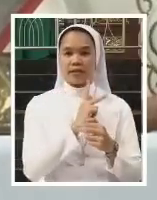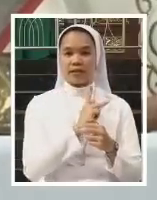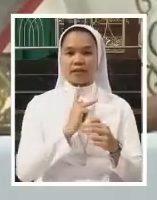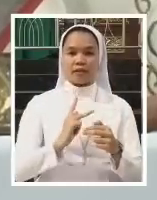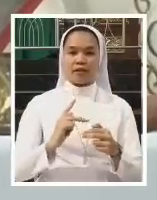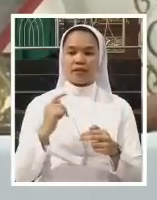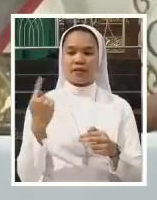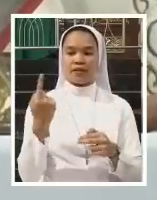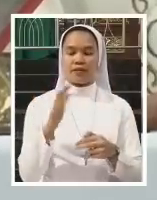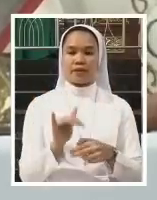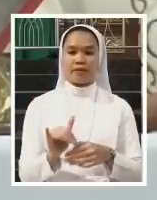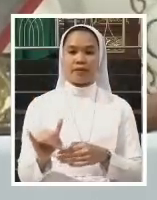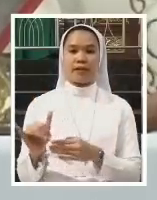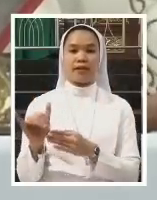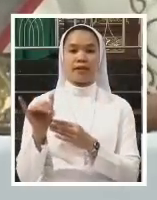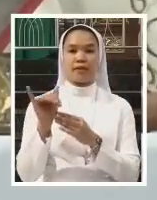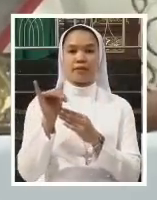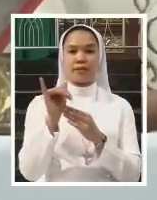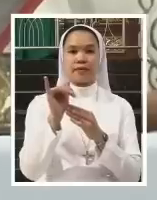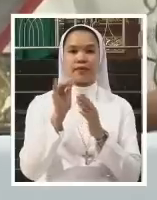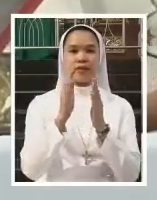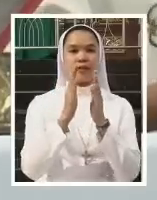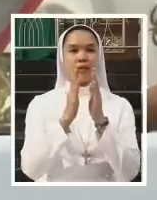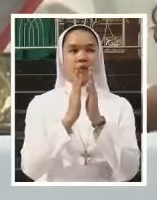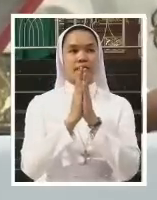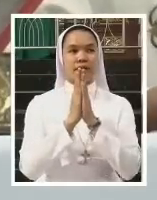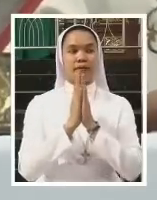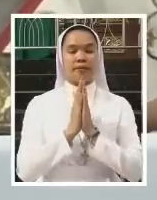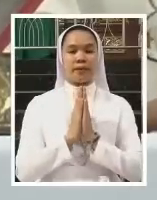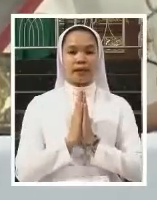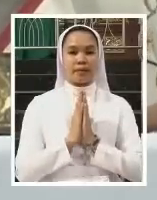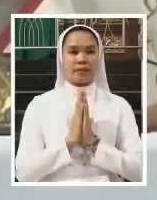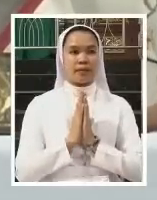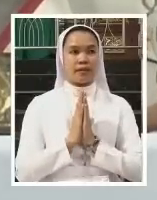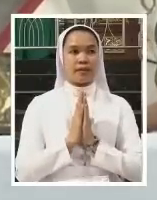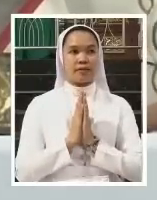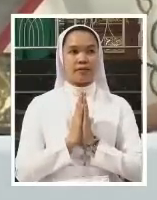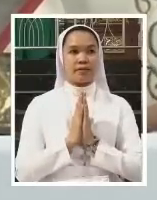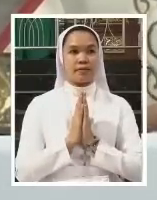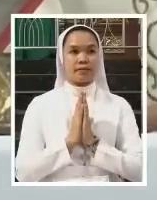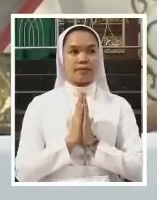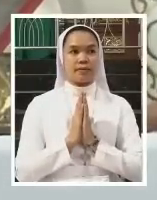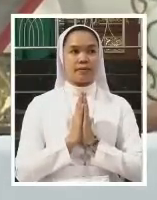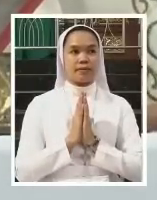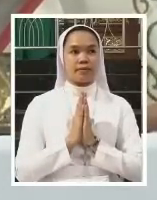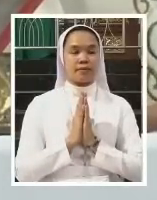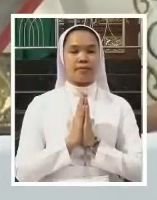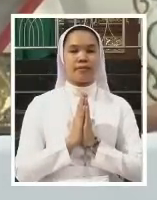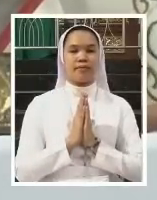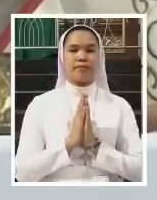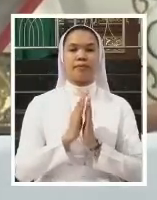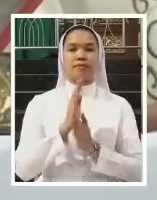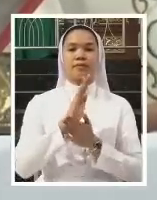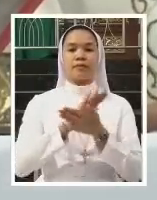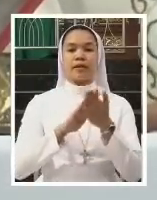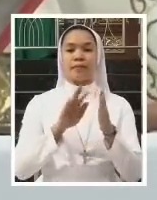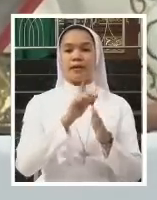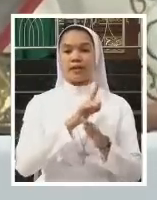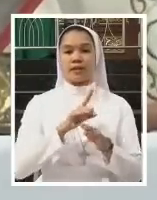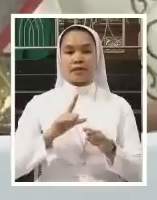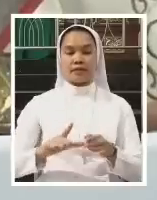sa kapanahonan kan mga panahon. Amen. Ang katuninungan